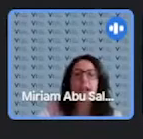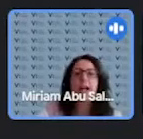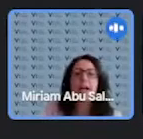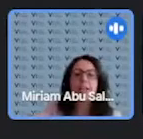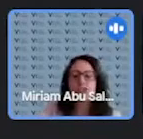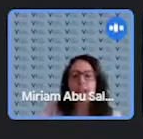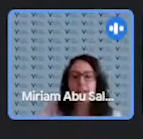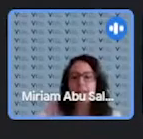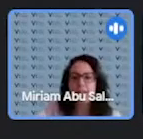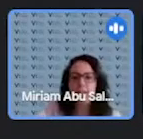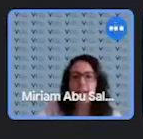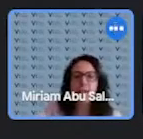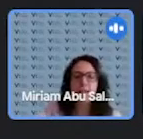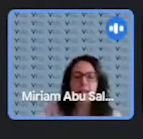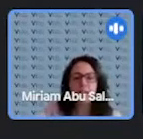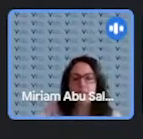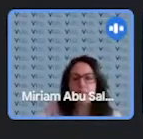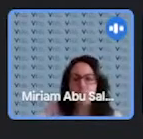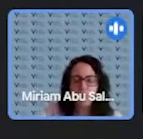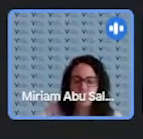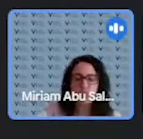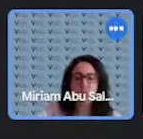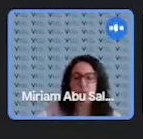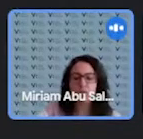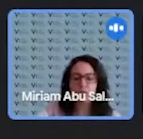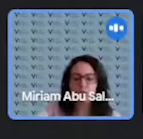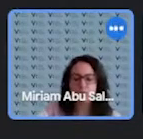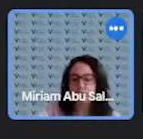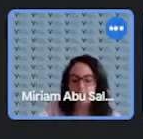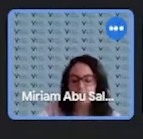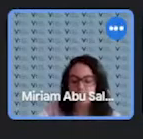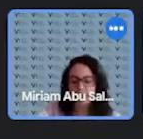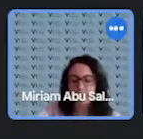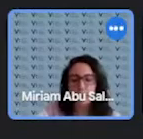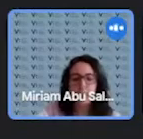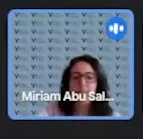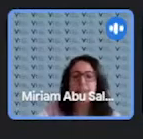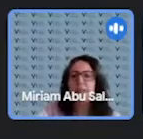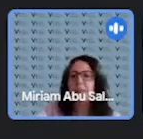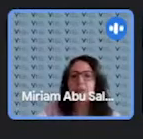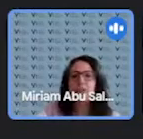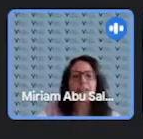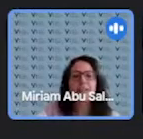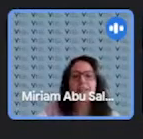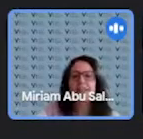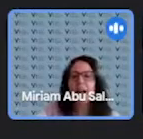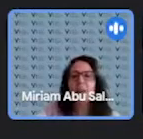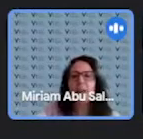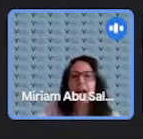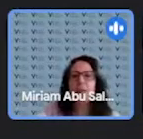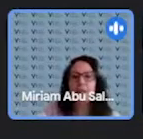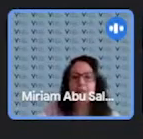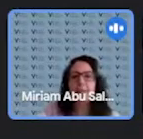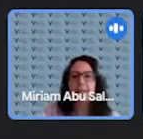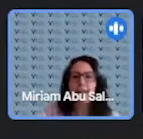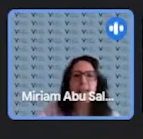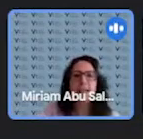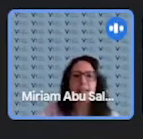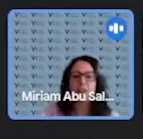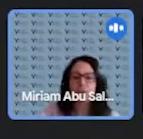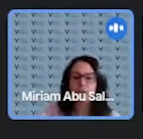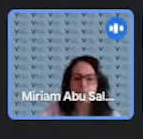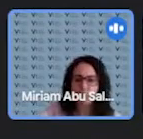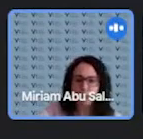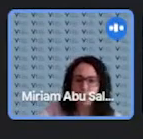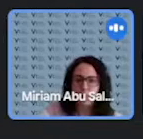economia, potrà accedere, al concorso, per l'insegnamento della classe di laurea